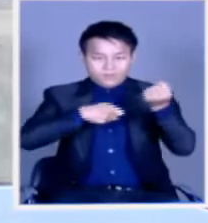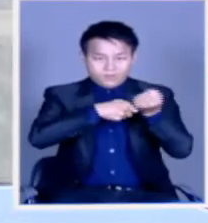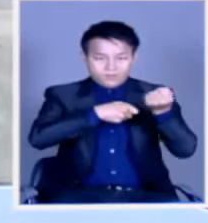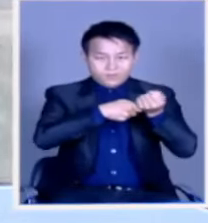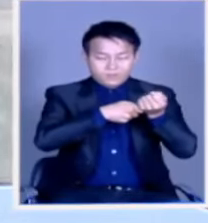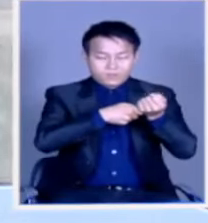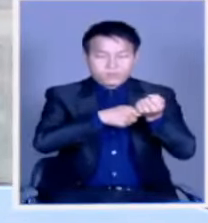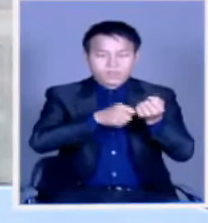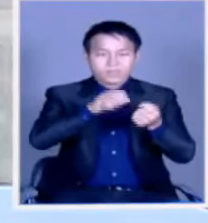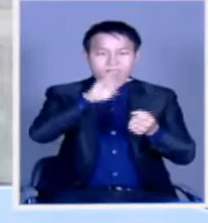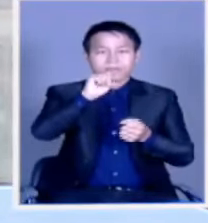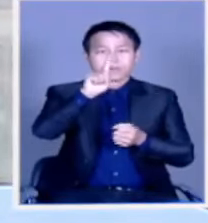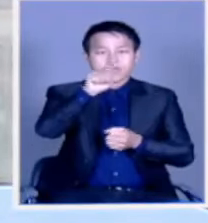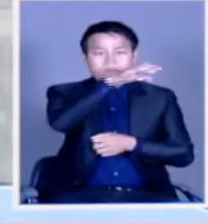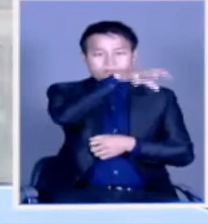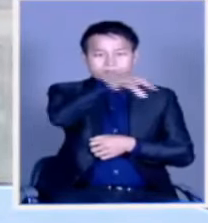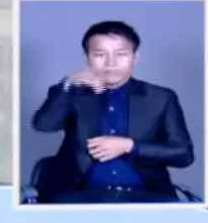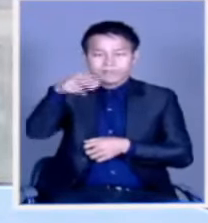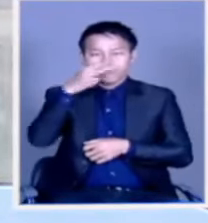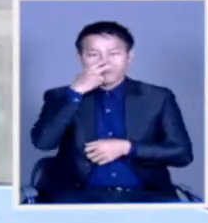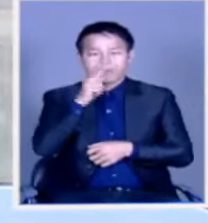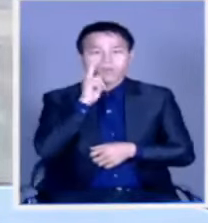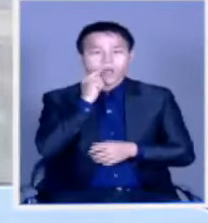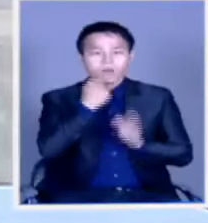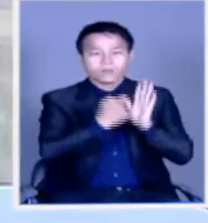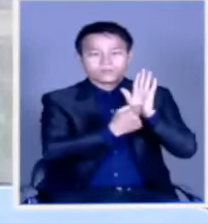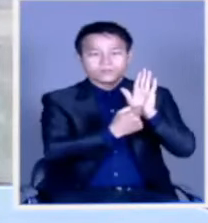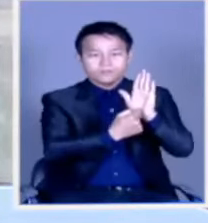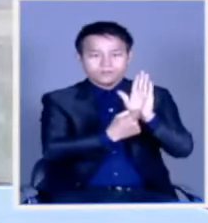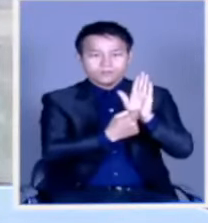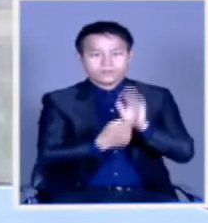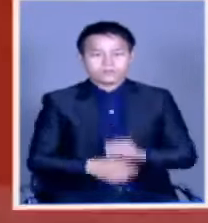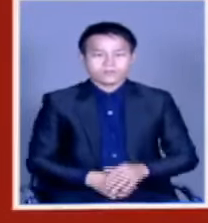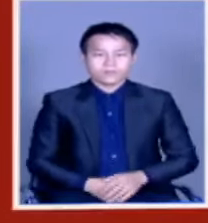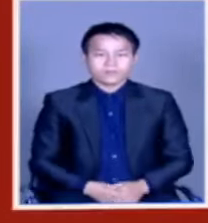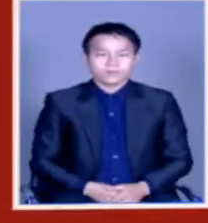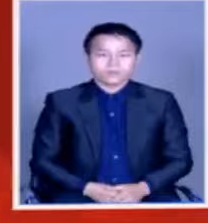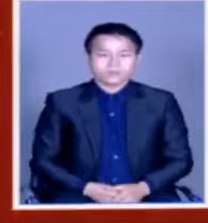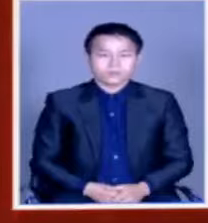น41จุดที่ตามได้จากรายงานพิเศษ